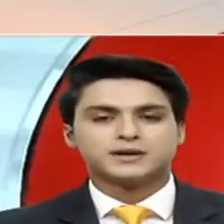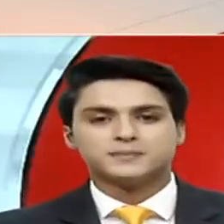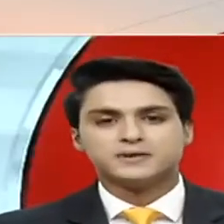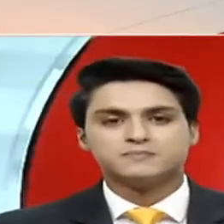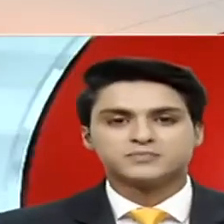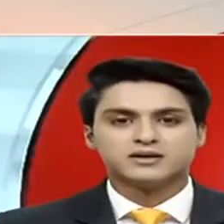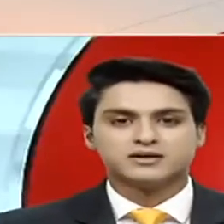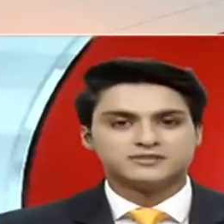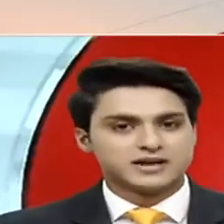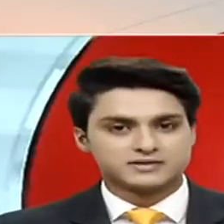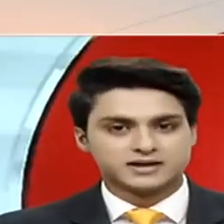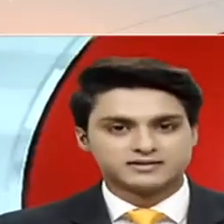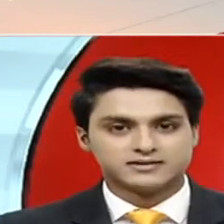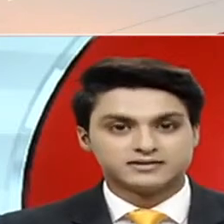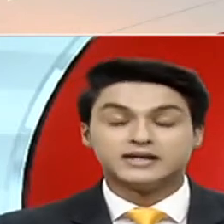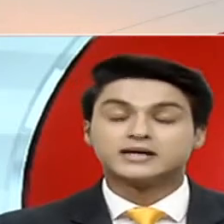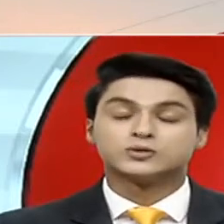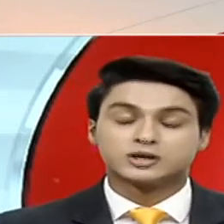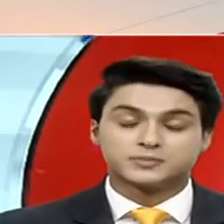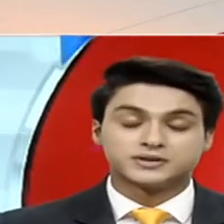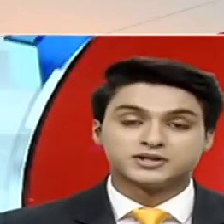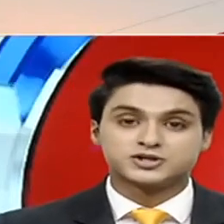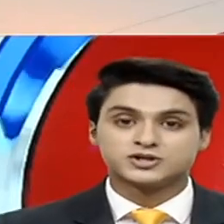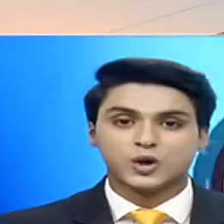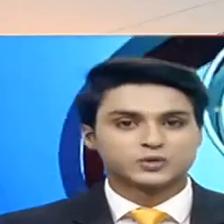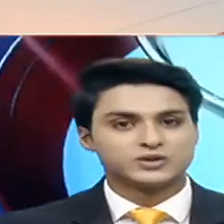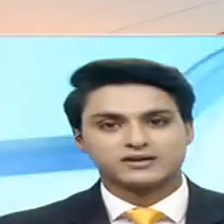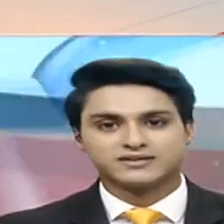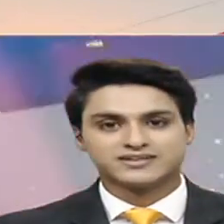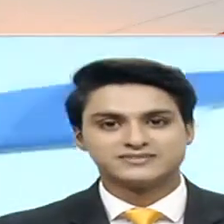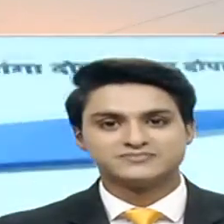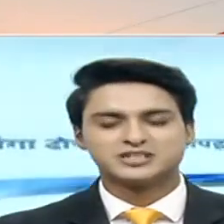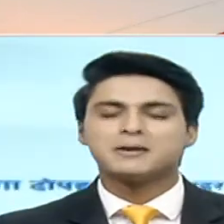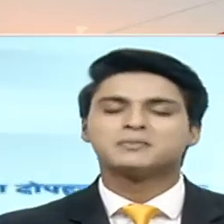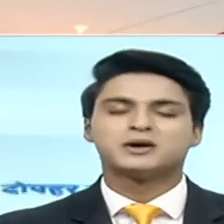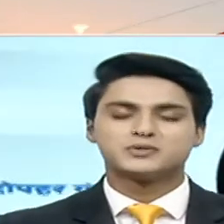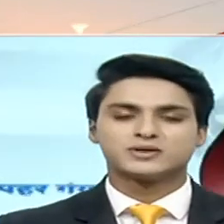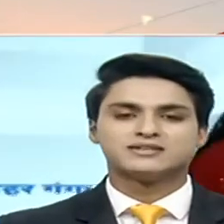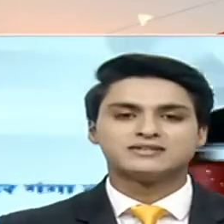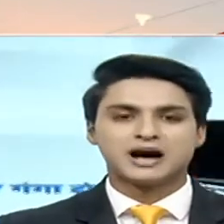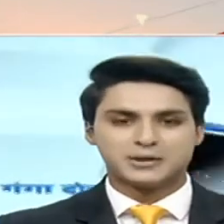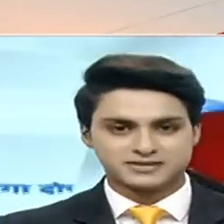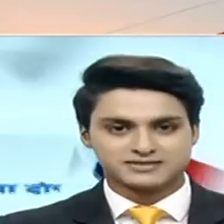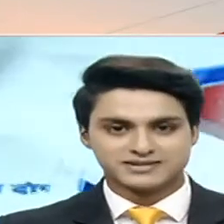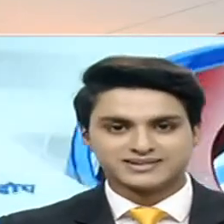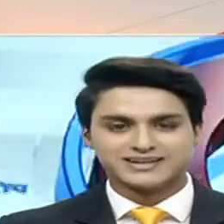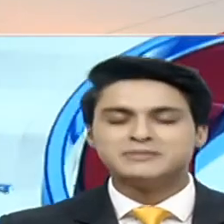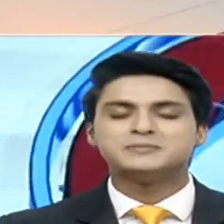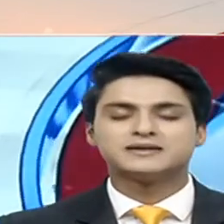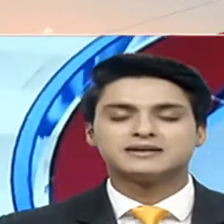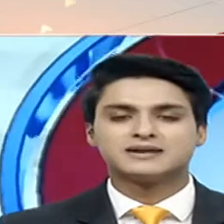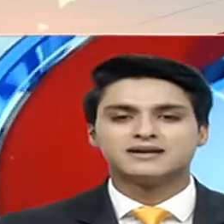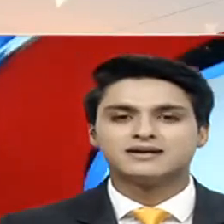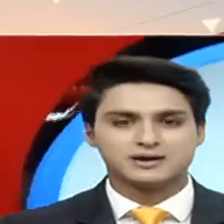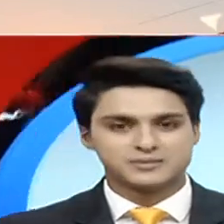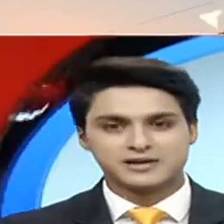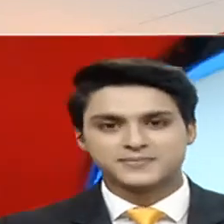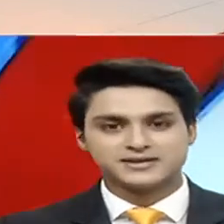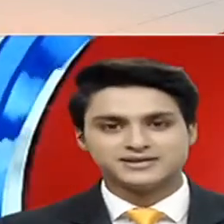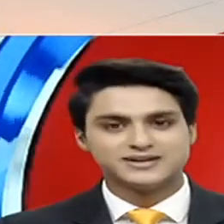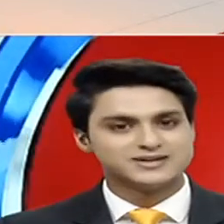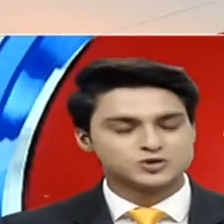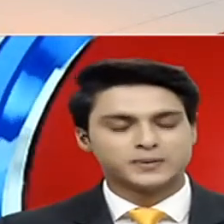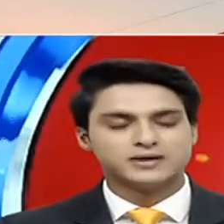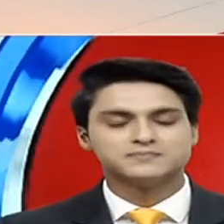हैं तो इस बुलेटिन में पिला देता है लेकिन उत्तर प्रदेश और उत्तराखंड की तमाम खबरों के लिए आप देखते रहिए गंगा